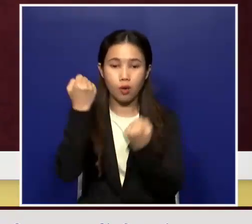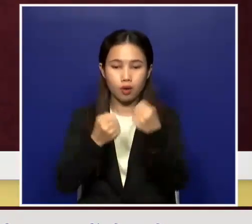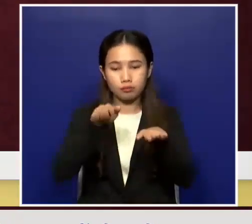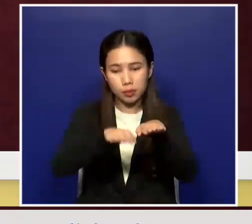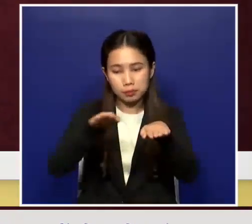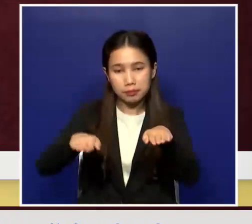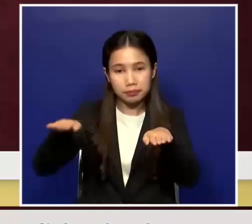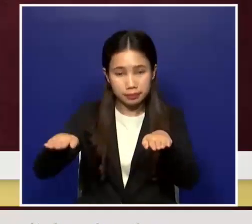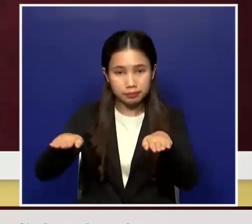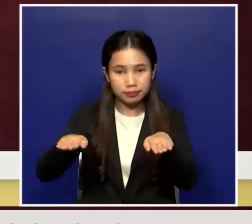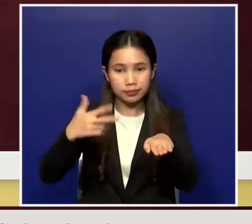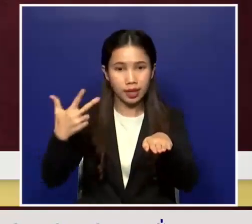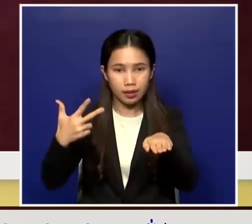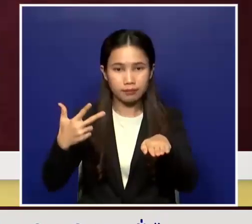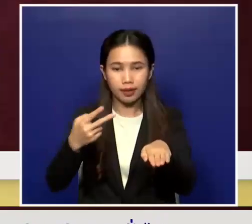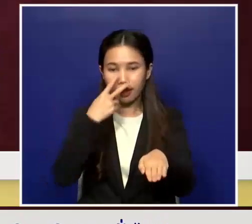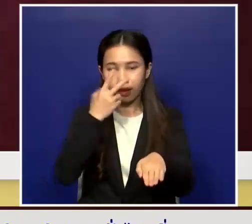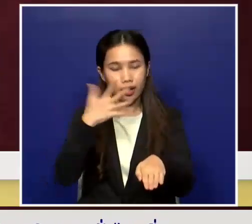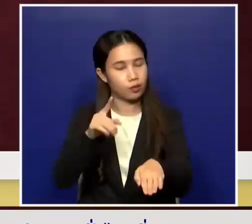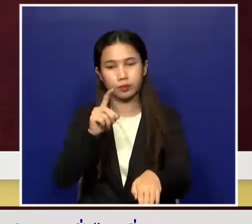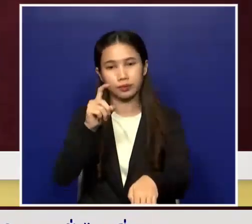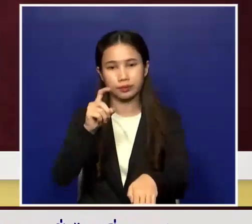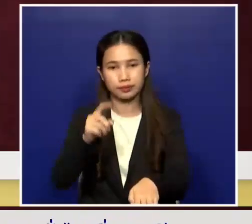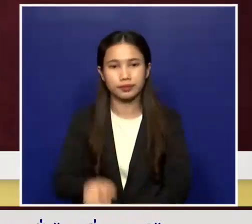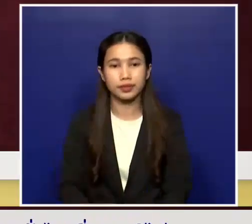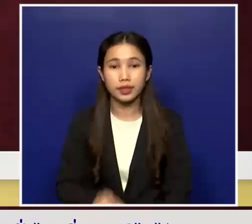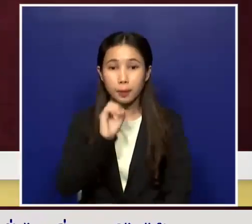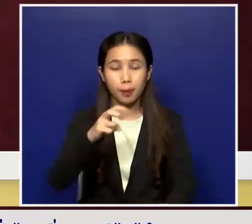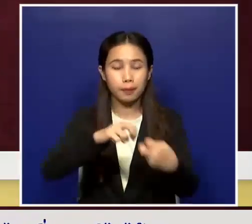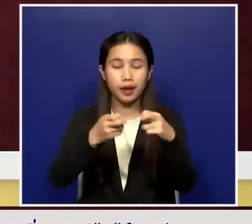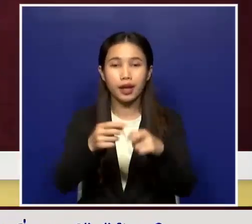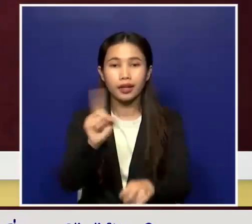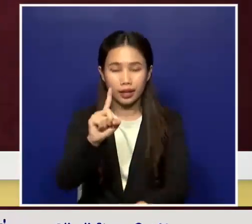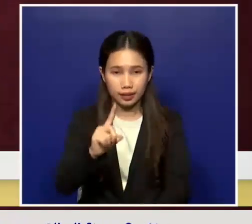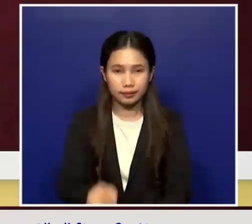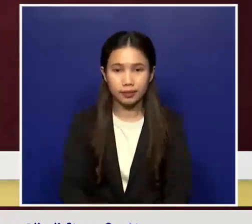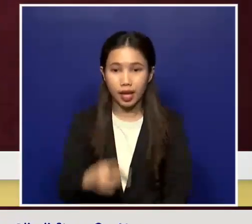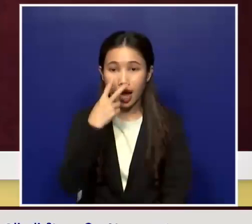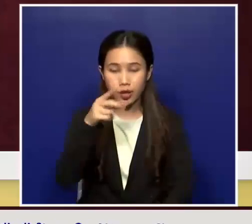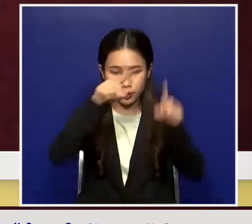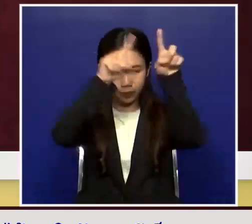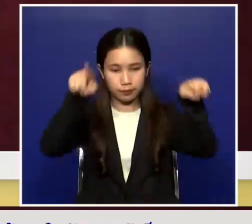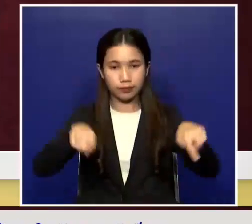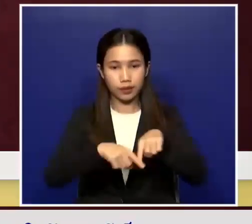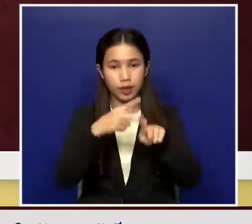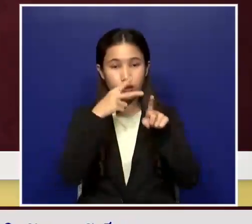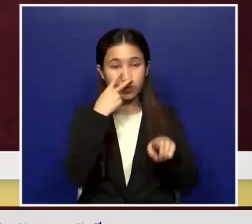เลยเป็นลมเลยนะเดี๋ยวจะบอกให้ว่ามันเกิดอะไรขึ้นเอาโชว์แผนนี้ก่อนแล้วเดี๋ยวแผนนี้ยังอยู่ต่อโช